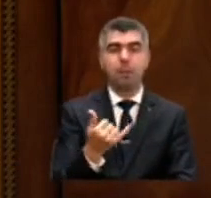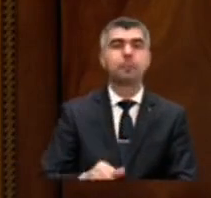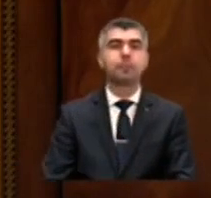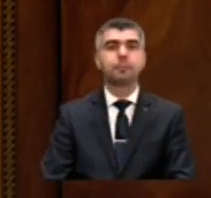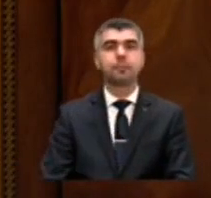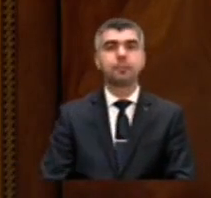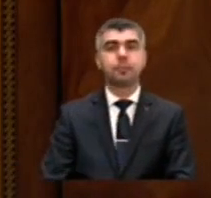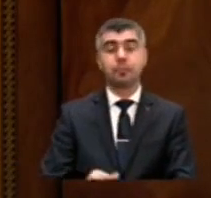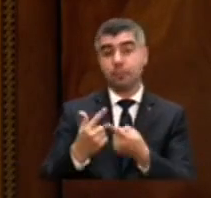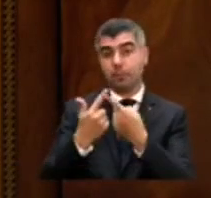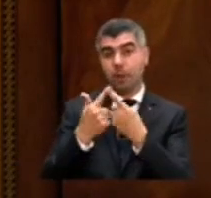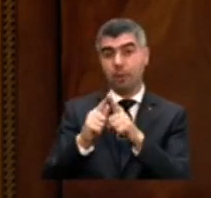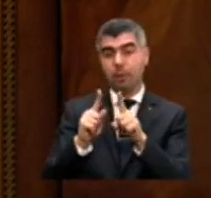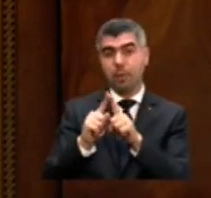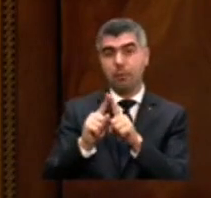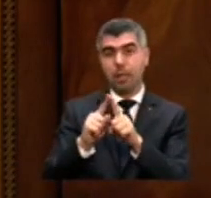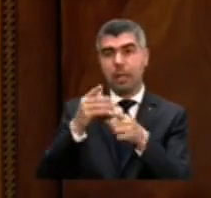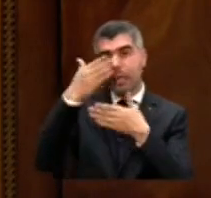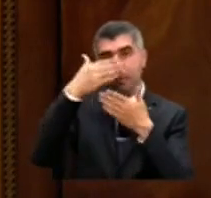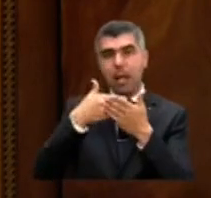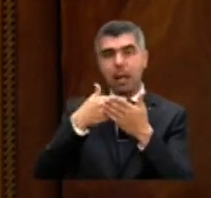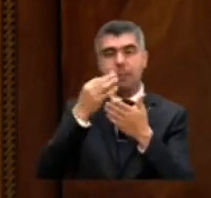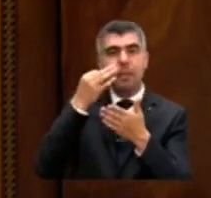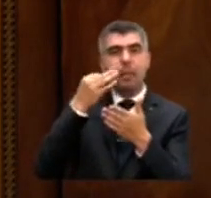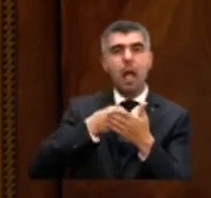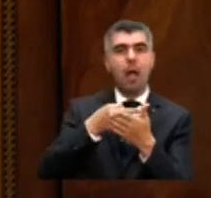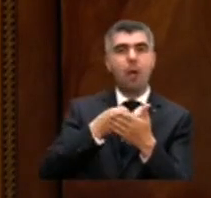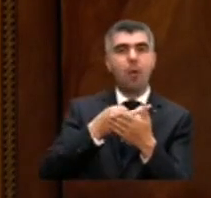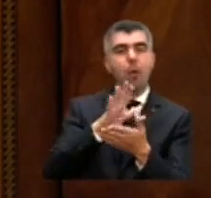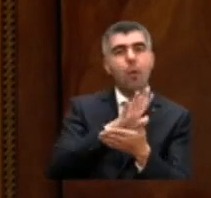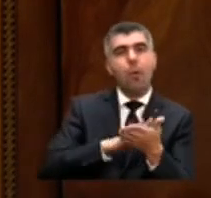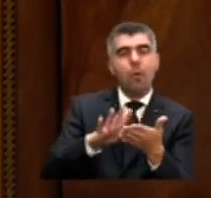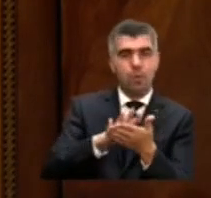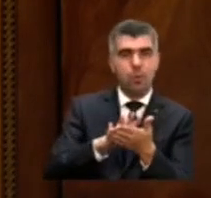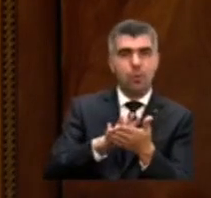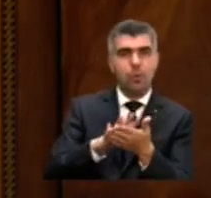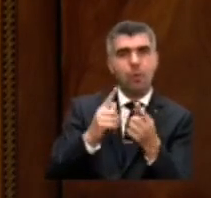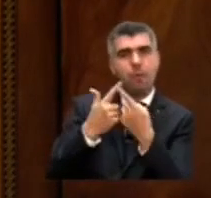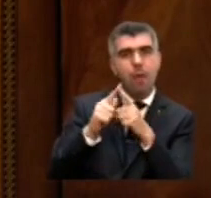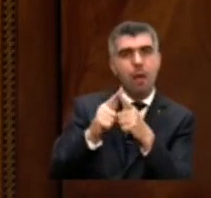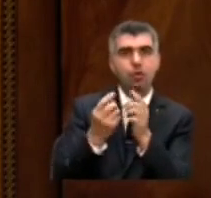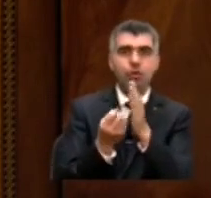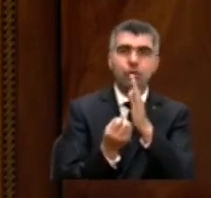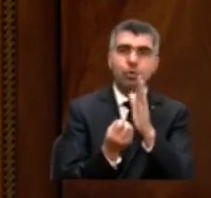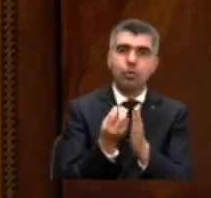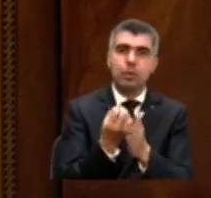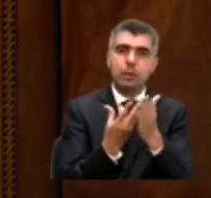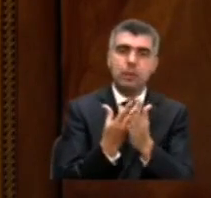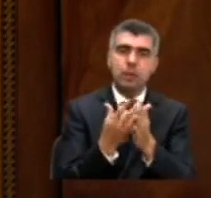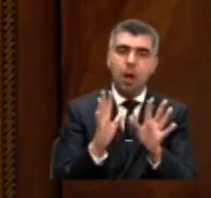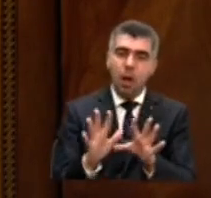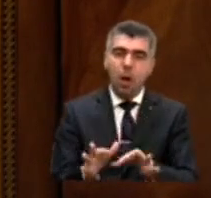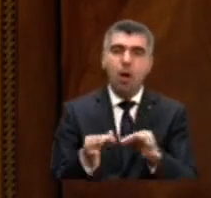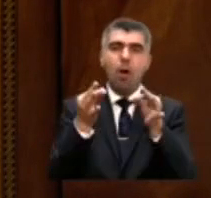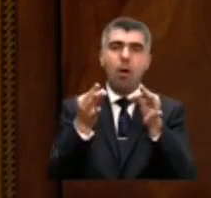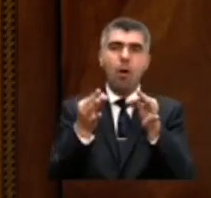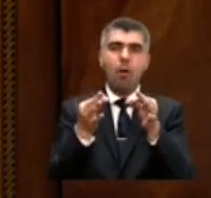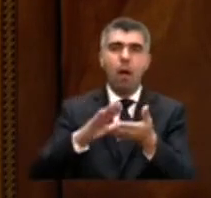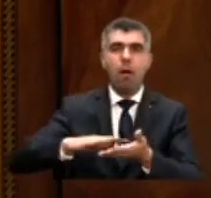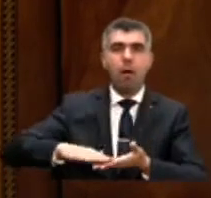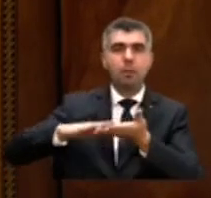لتتمين رأس المال البشري وبناء منظومات متكاملة ومنتجة لتعزيز سيادة